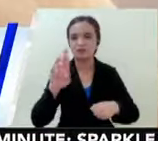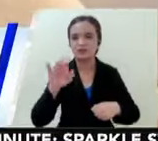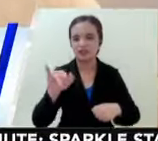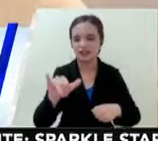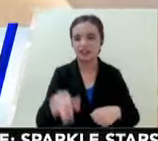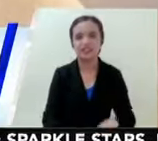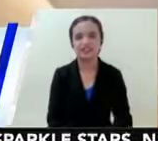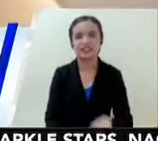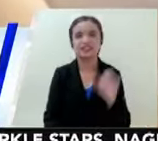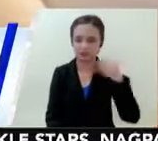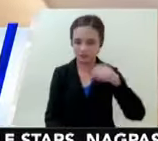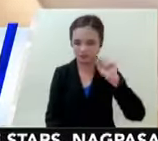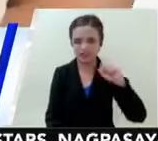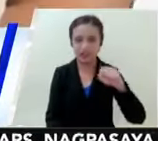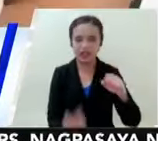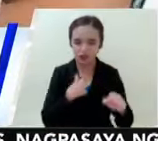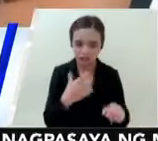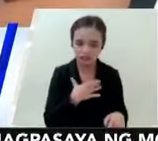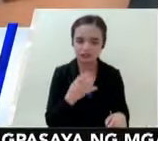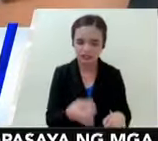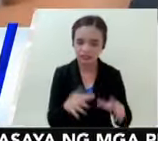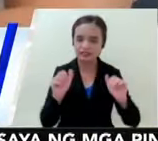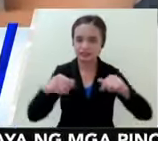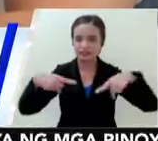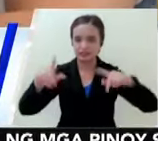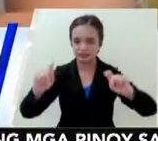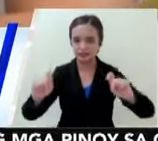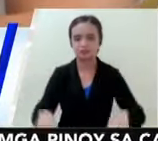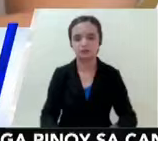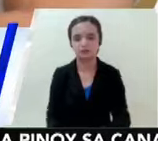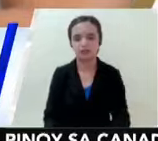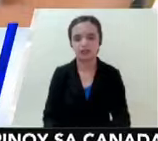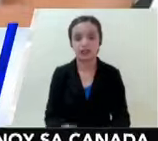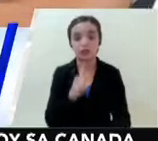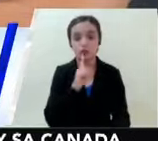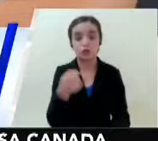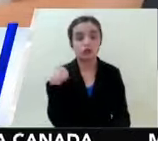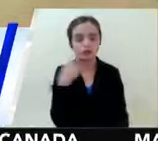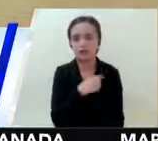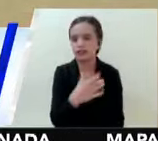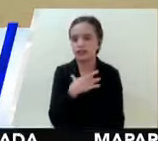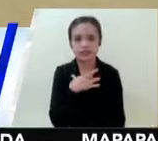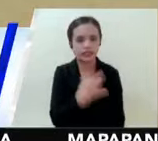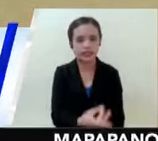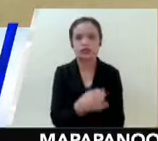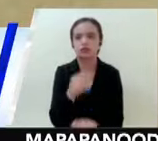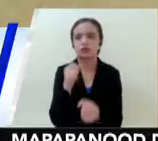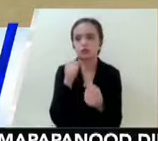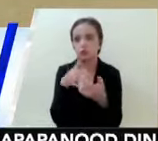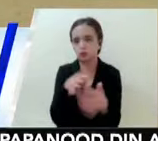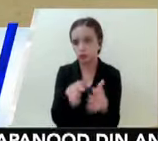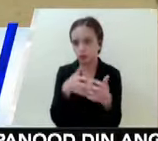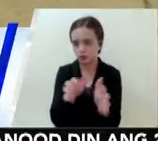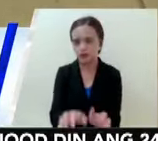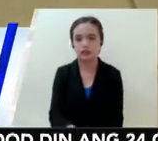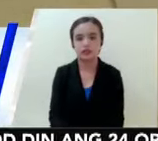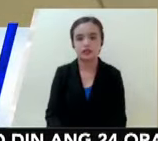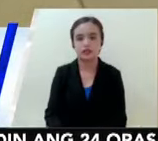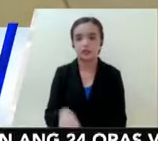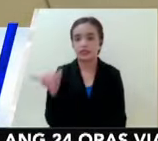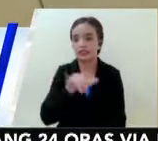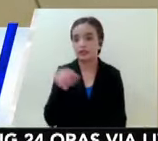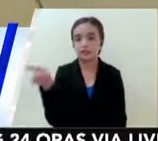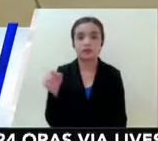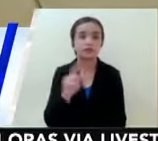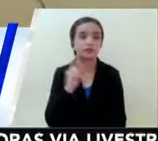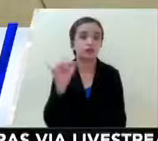Tapos, parang gusto ko na siyang i-adopt. Nag-aalaga talaga kami. Mahilig kami sa mga dogs. Gaya nila, forever home din ang nahanap na